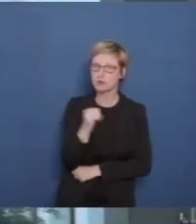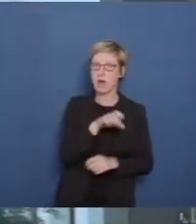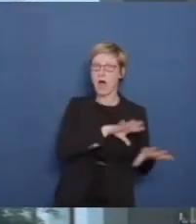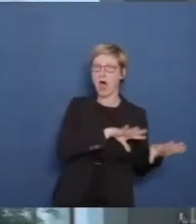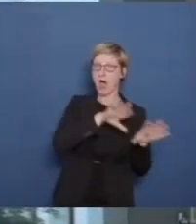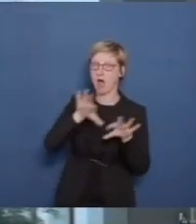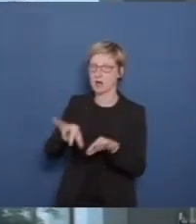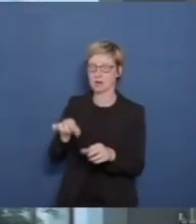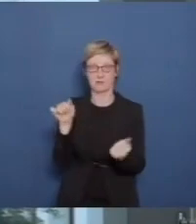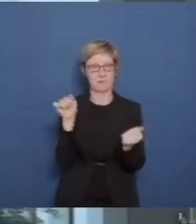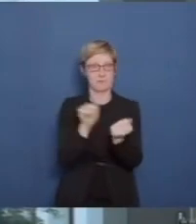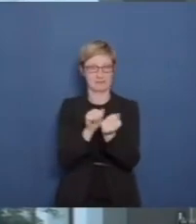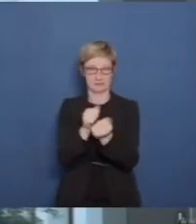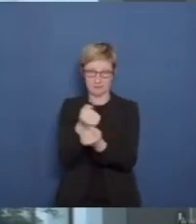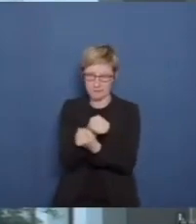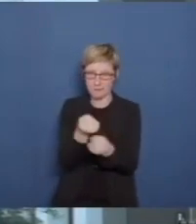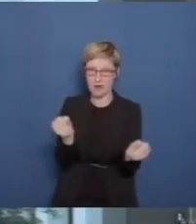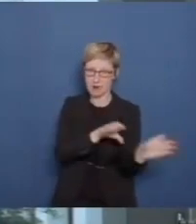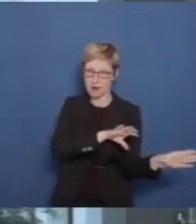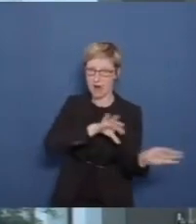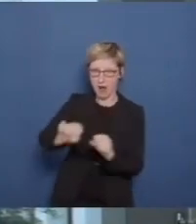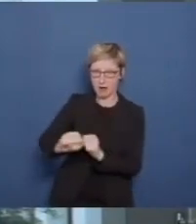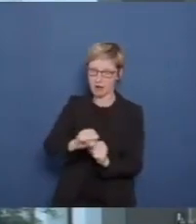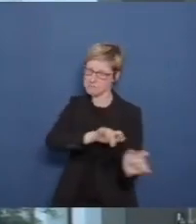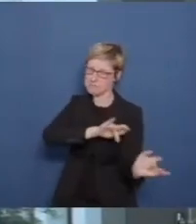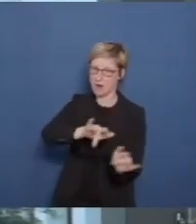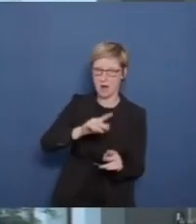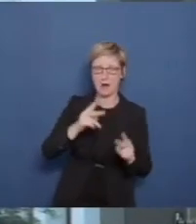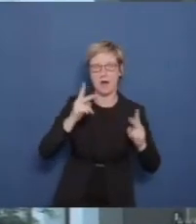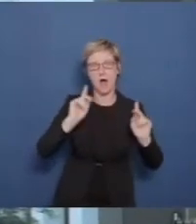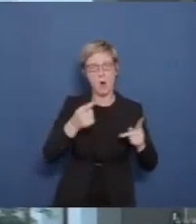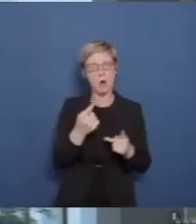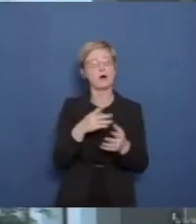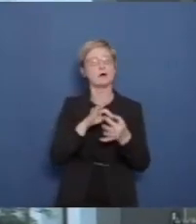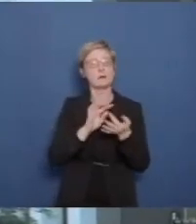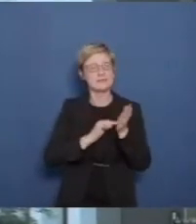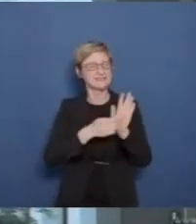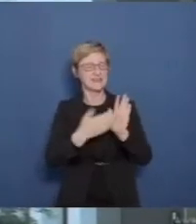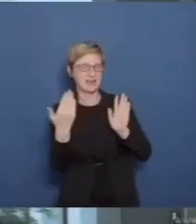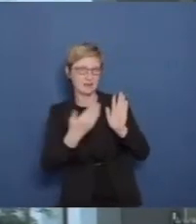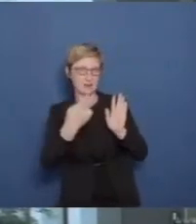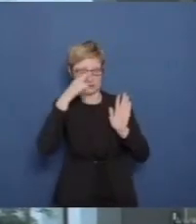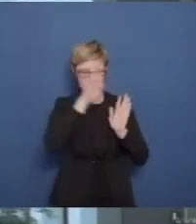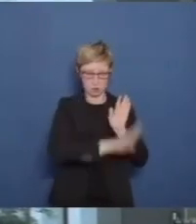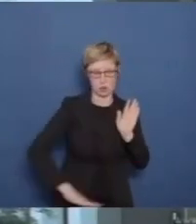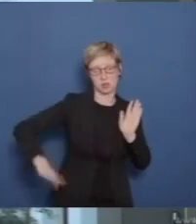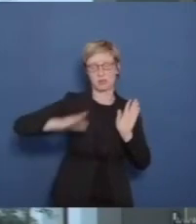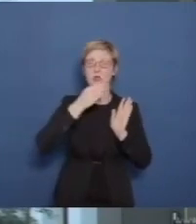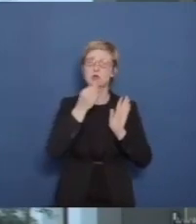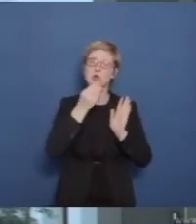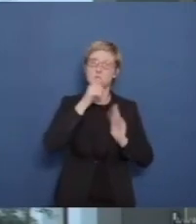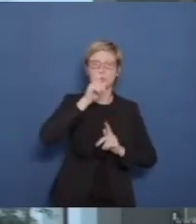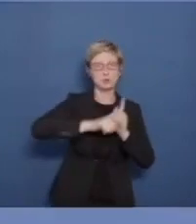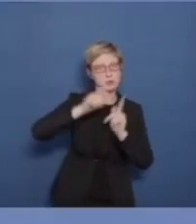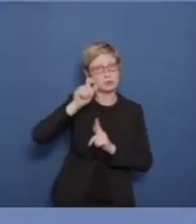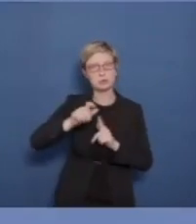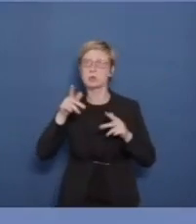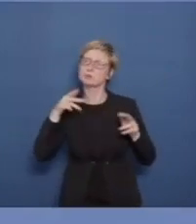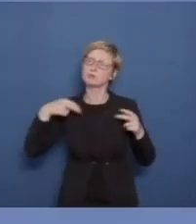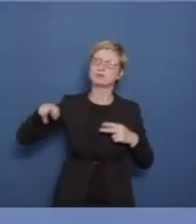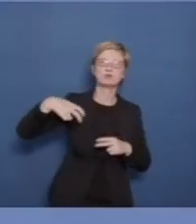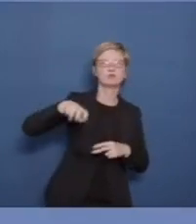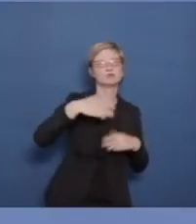die Pressefreiheit, es wirft eben auch ein Schlaglicht darauf, dass Juden in Deutschland sich in manchen Gegenden und in